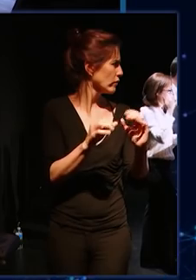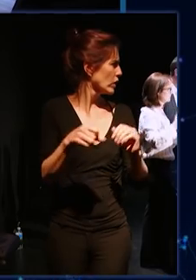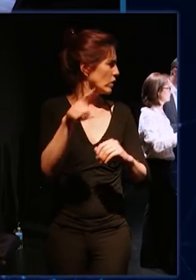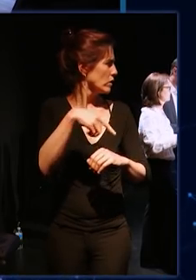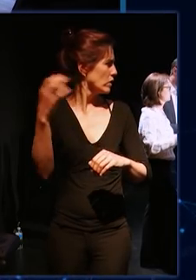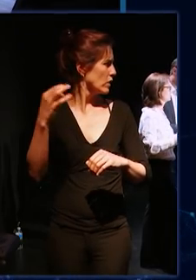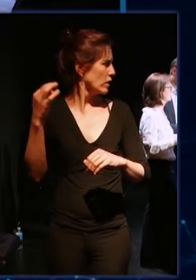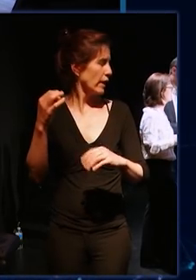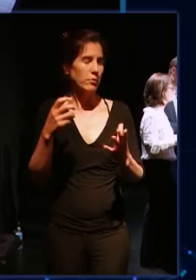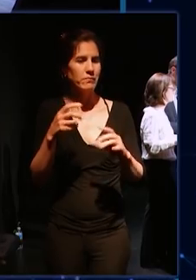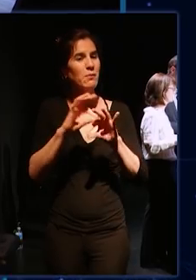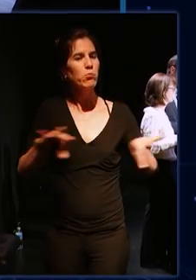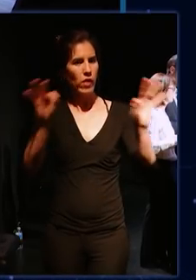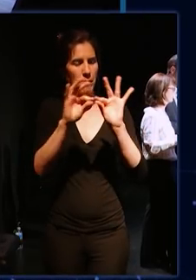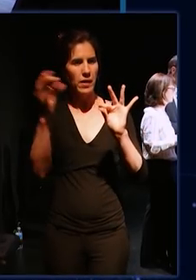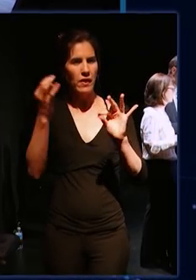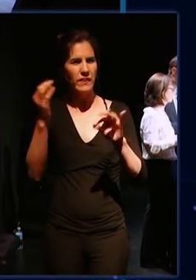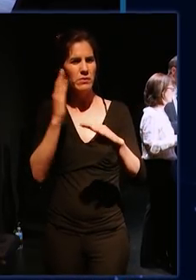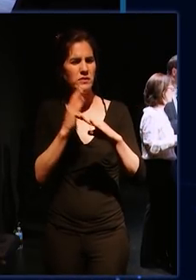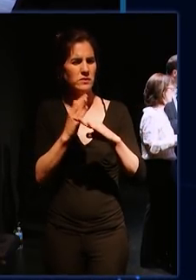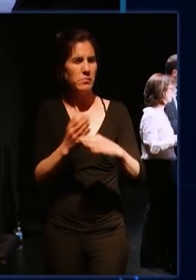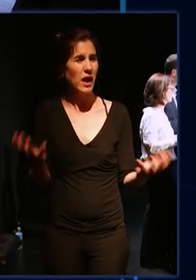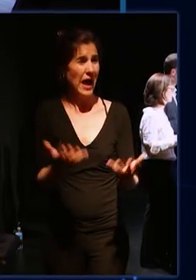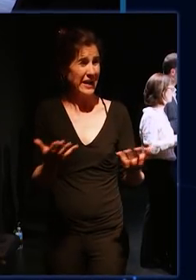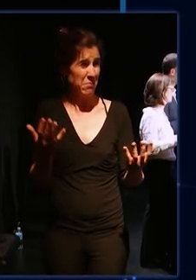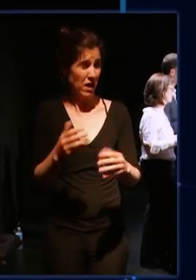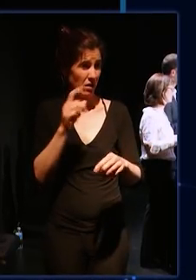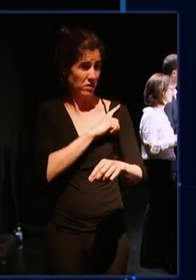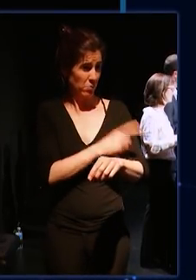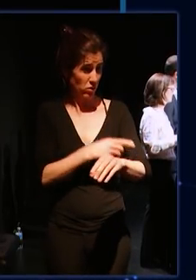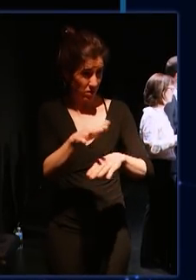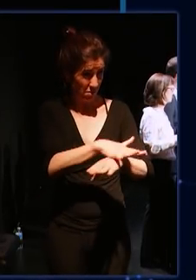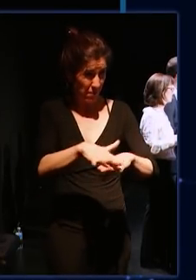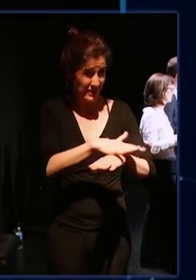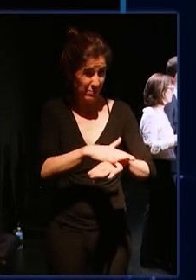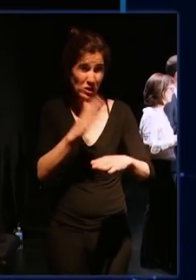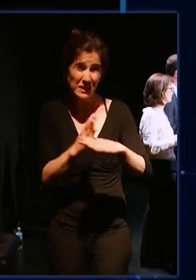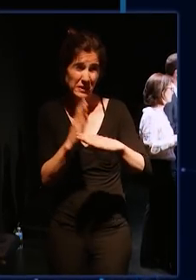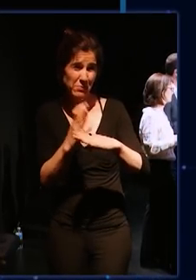deporte de base siempre con una mirada de género. Es muy importante esto. Luego,